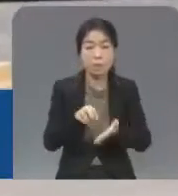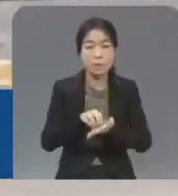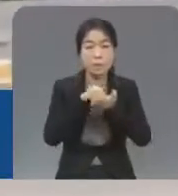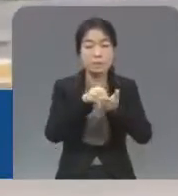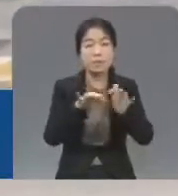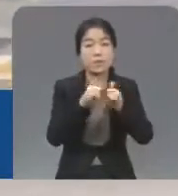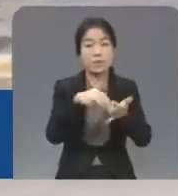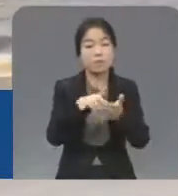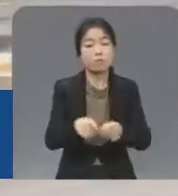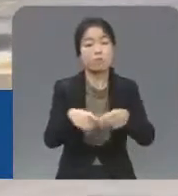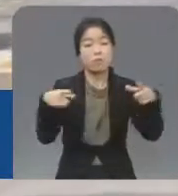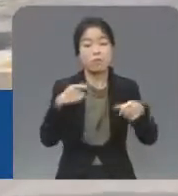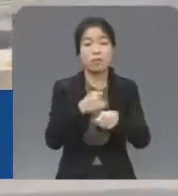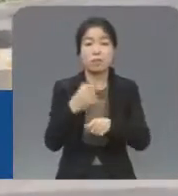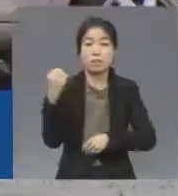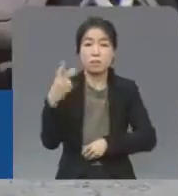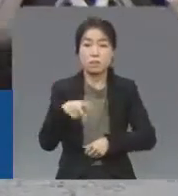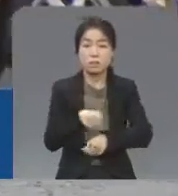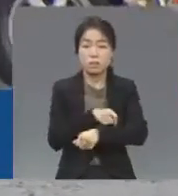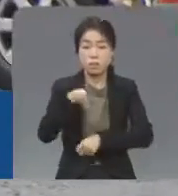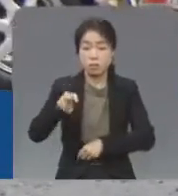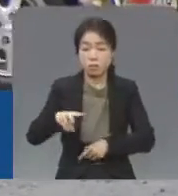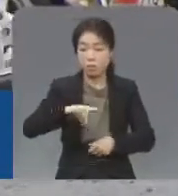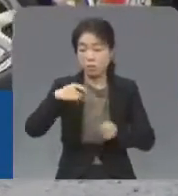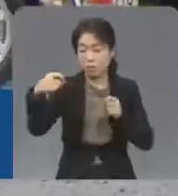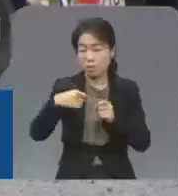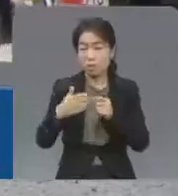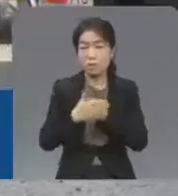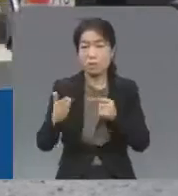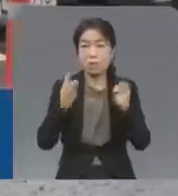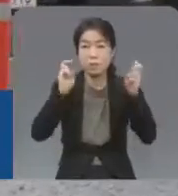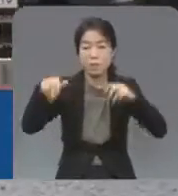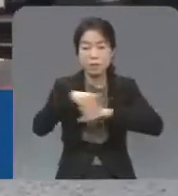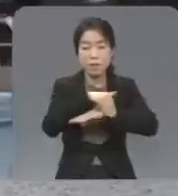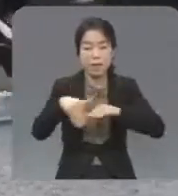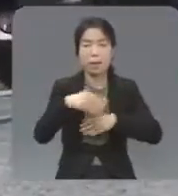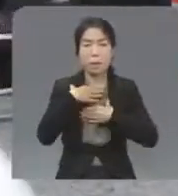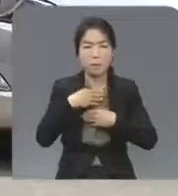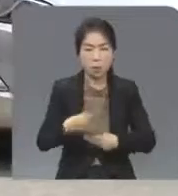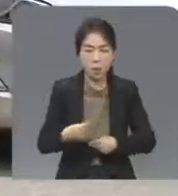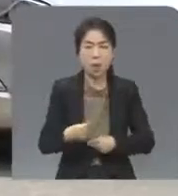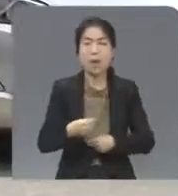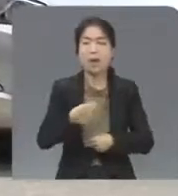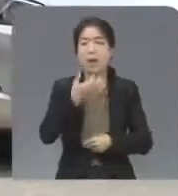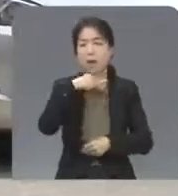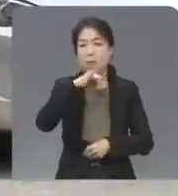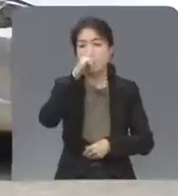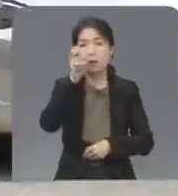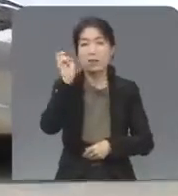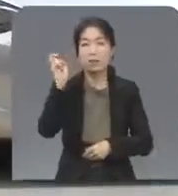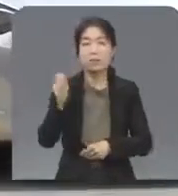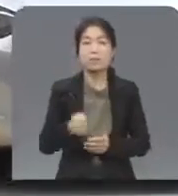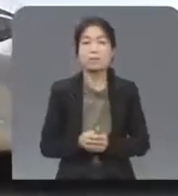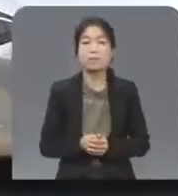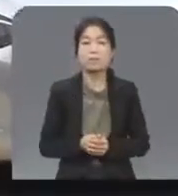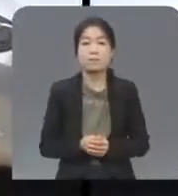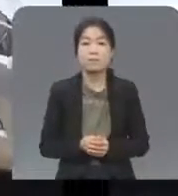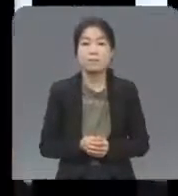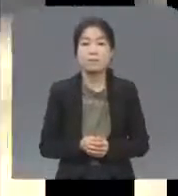입주하는 세대가 늘어난 데다 특히 광주와 인접해 출퇴근이 편리하다는 지리적 장점이 효과를 낸 것으로 풀이되고 있습니다.